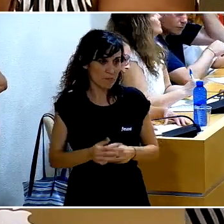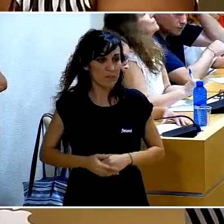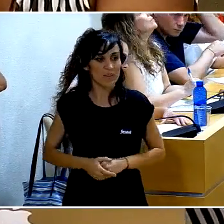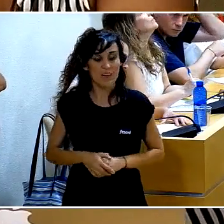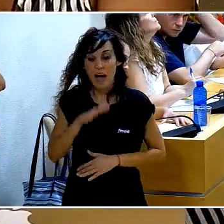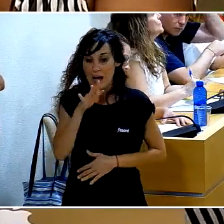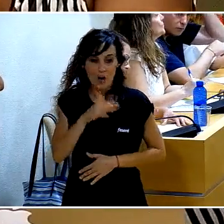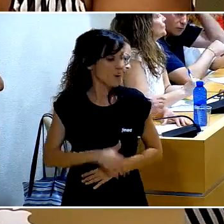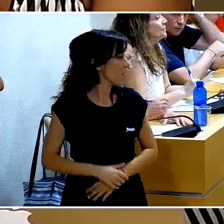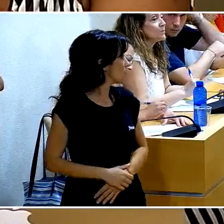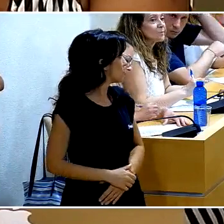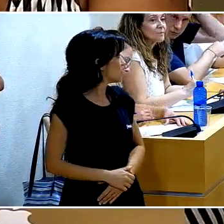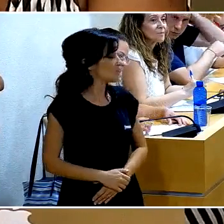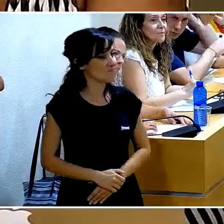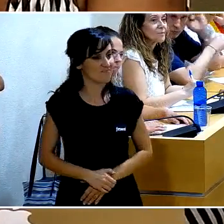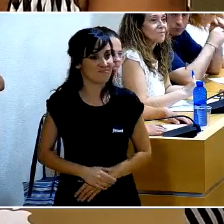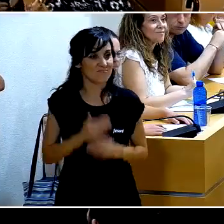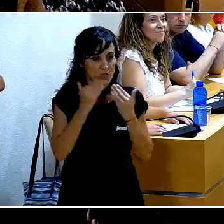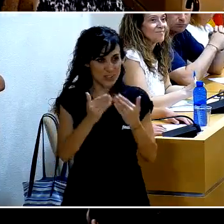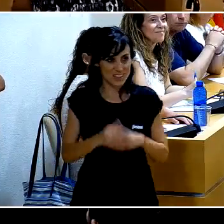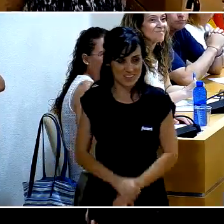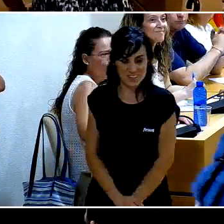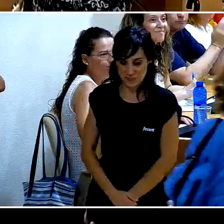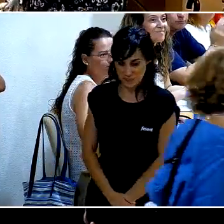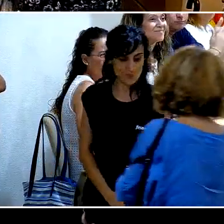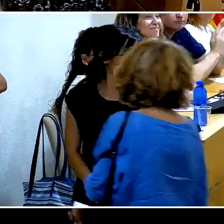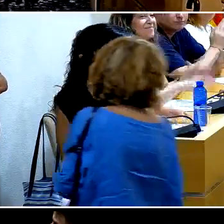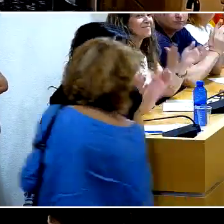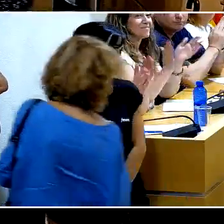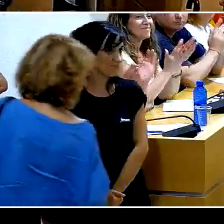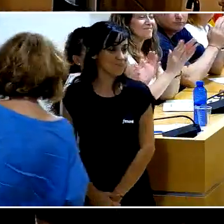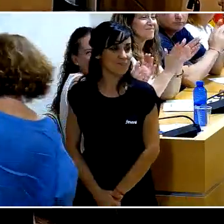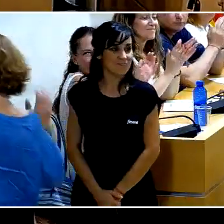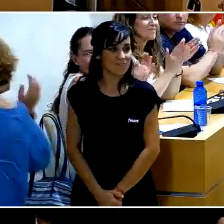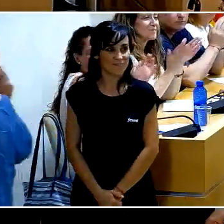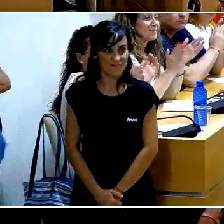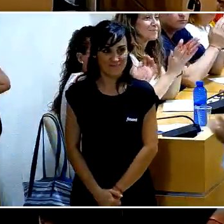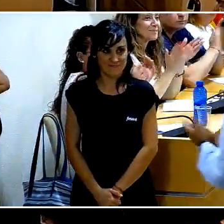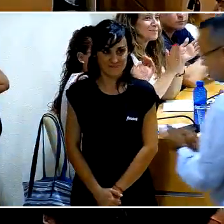als... Pues, molt bé, pues, moltes gràcies a Pau, a tots vosaltres.